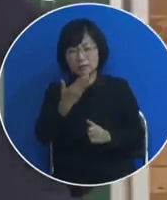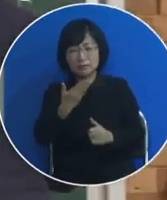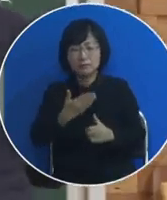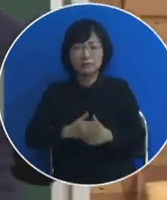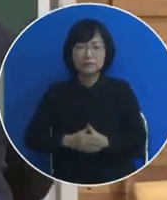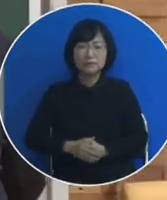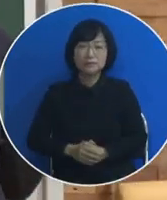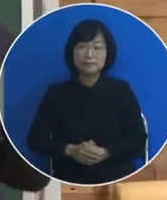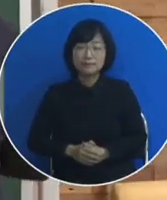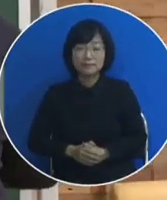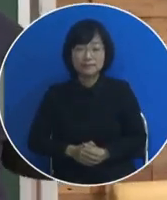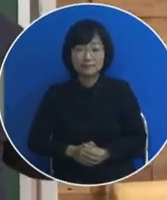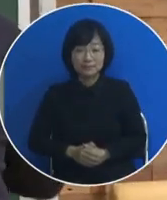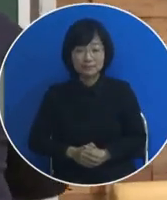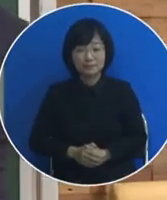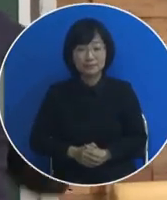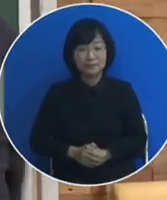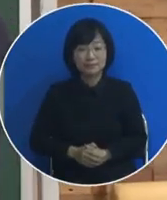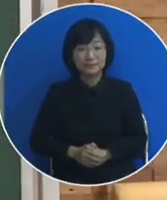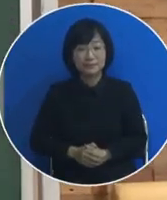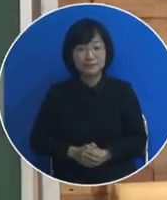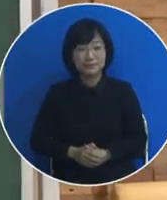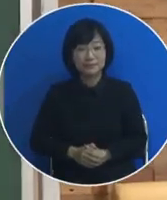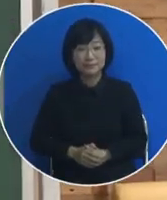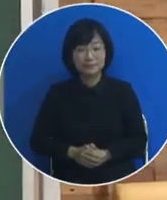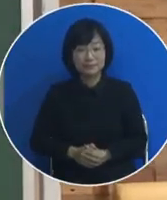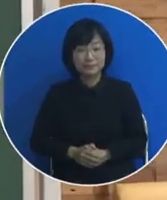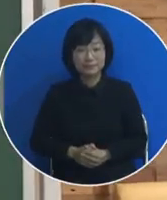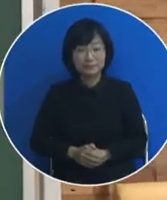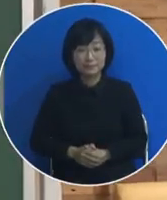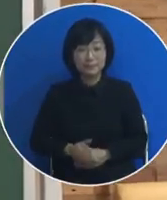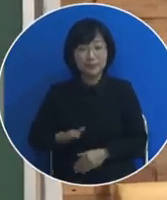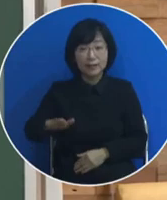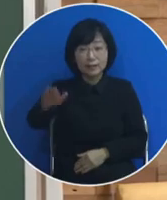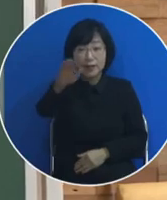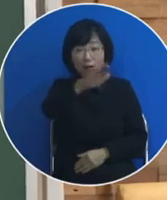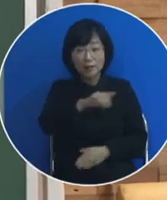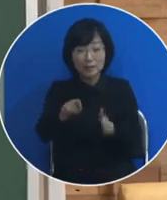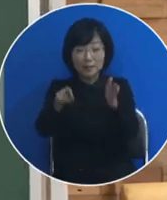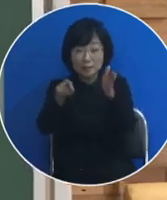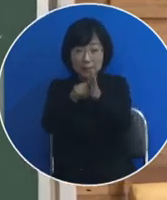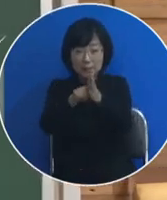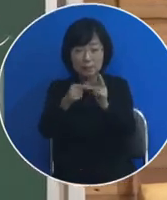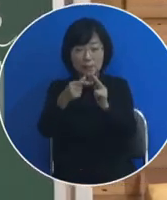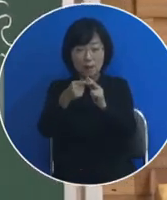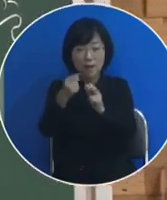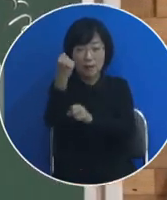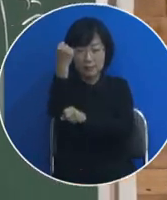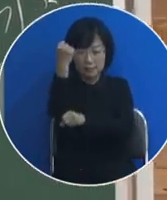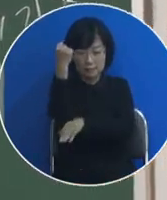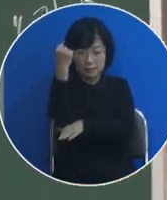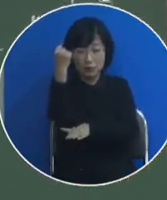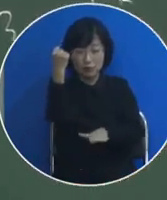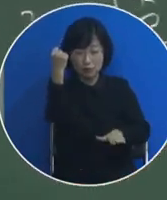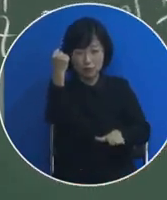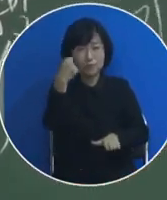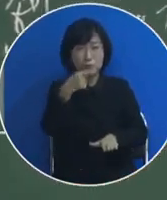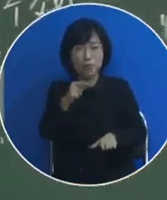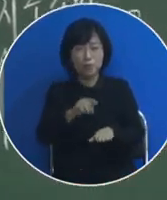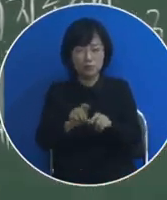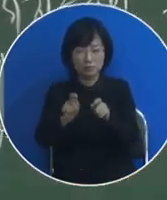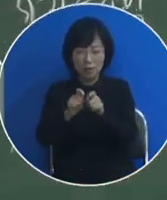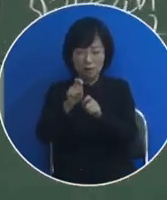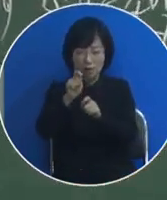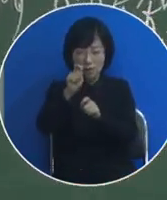about eternal failure. 여러분의 믿음과 기준은 하나님 중에 영원이라는 겁니다. Your faith and standard is given by God,